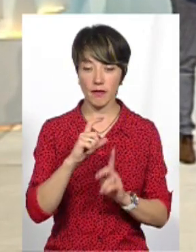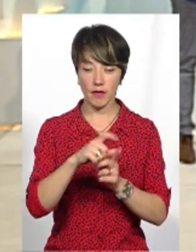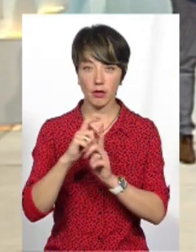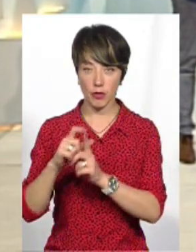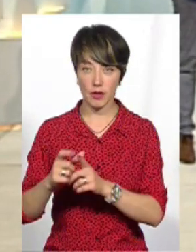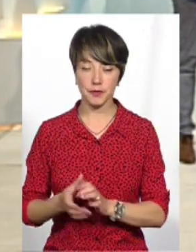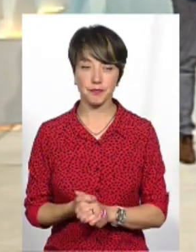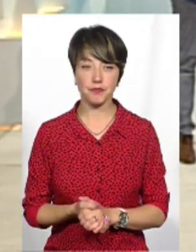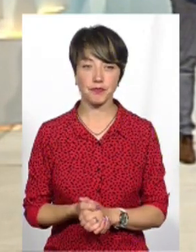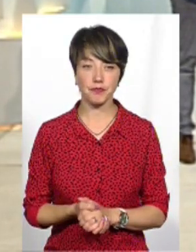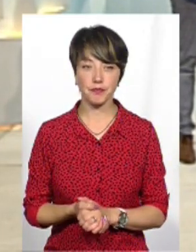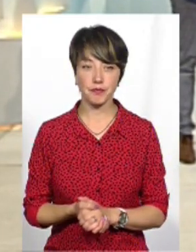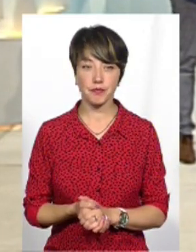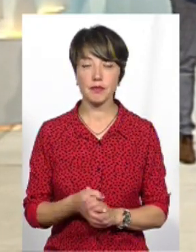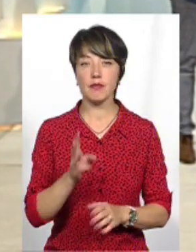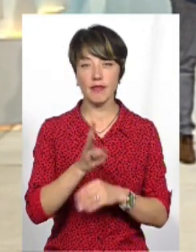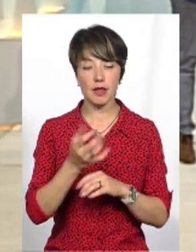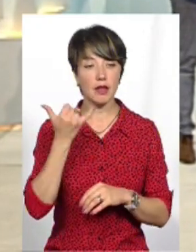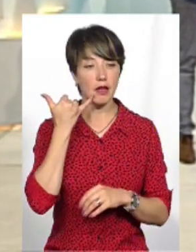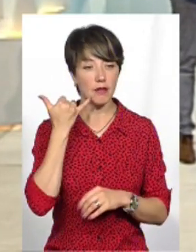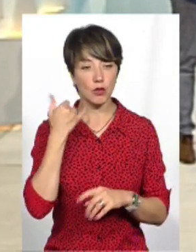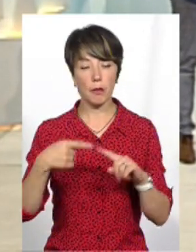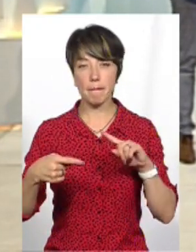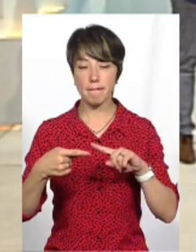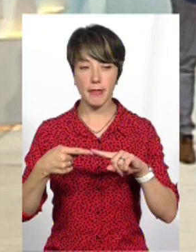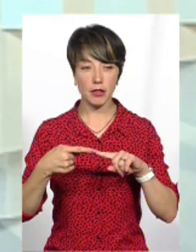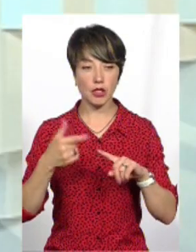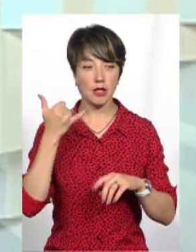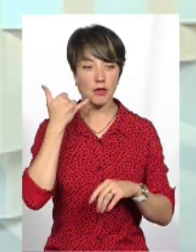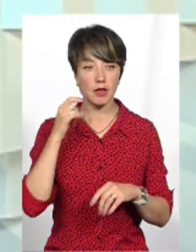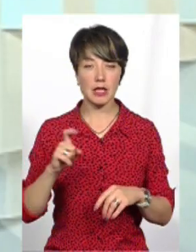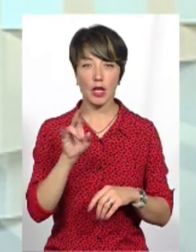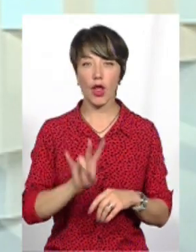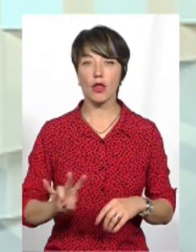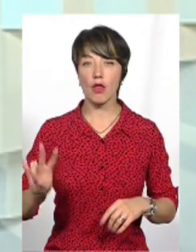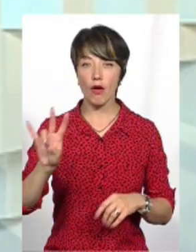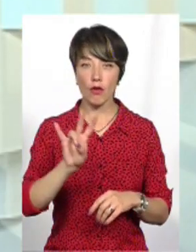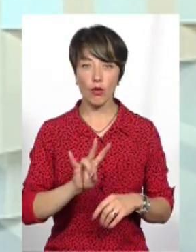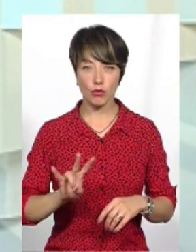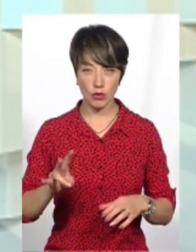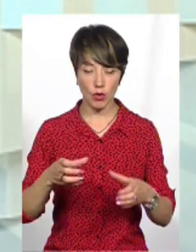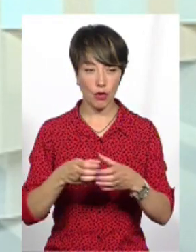для відповідей запитання не тільки відео, а й телефоном. Перше, якраз телефоном із Новоушицької ОТГ. Прошу.